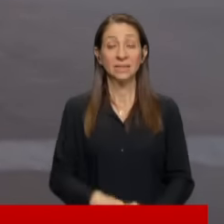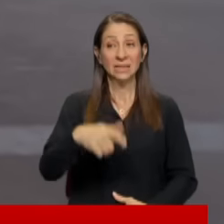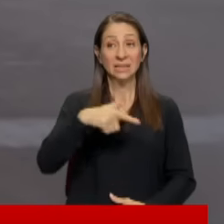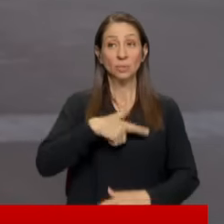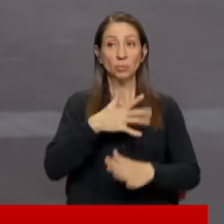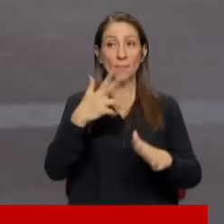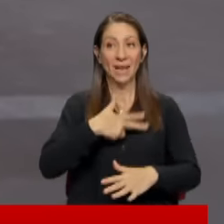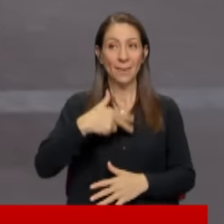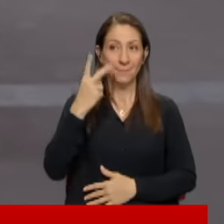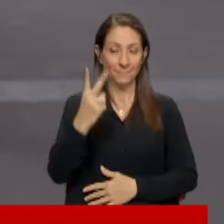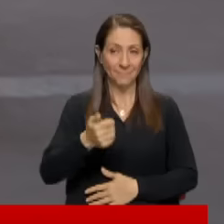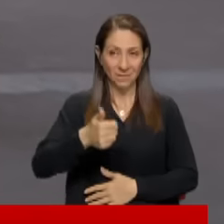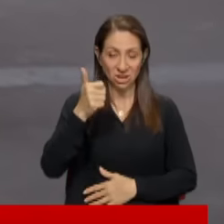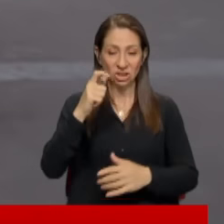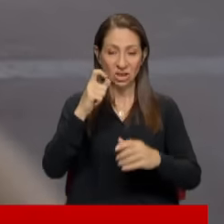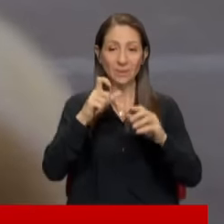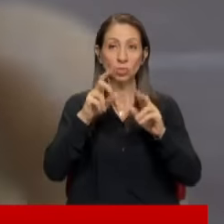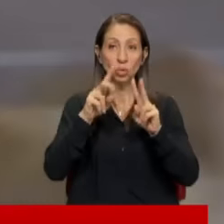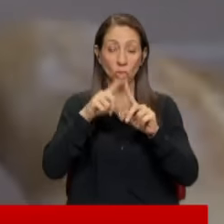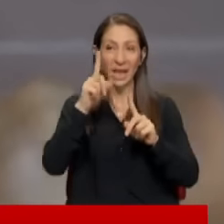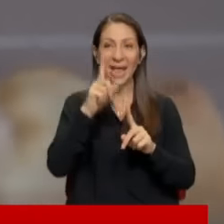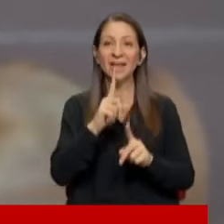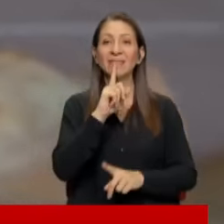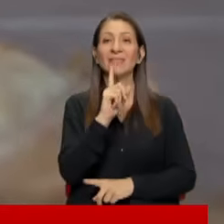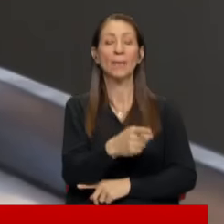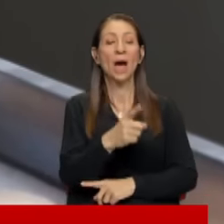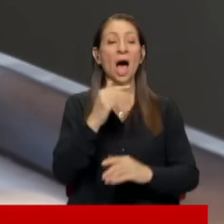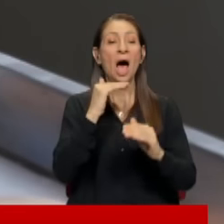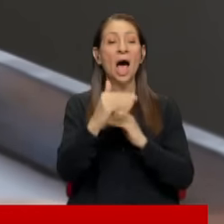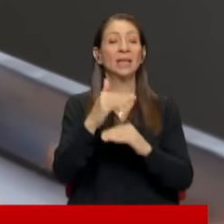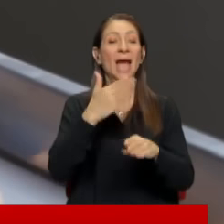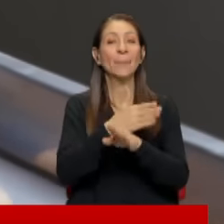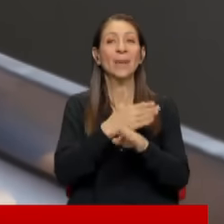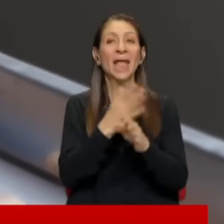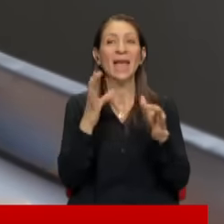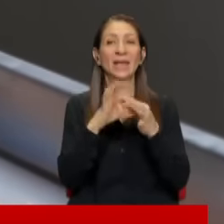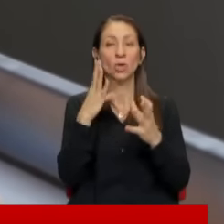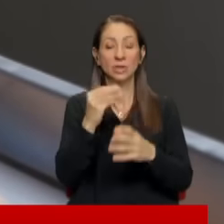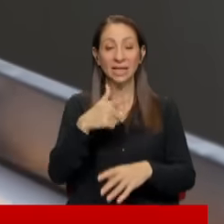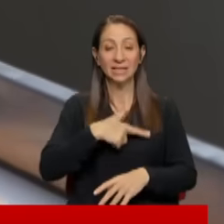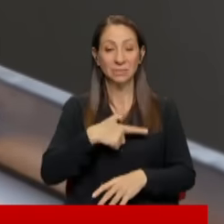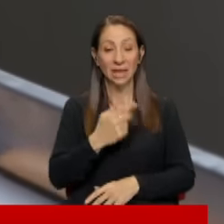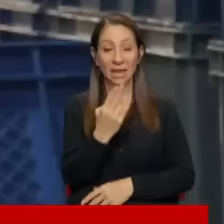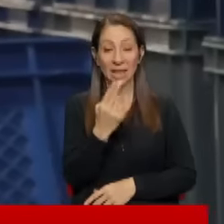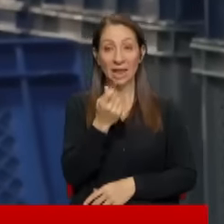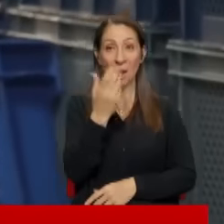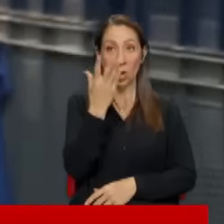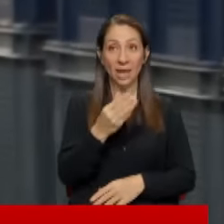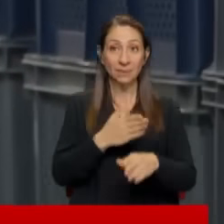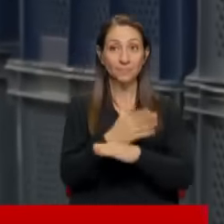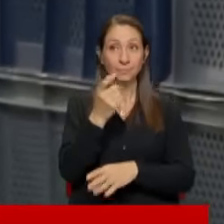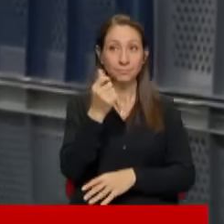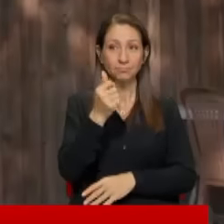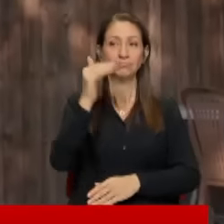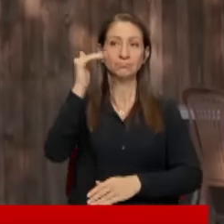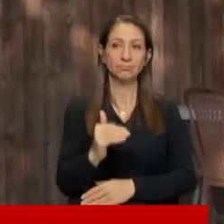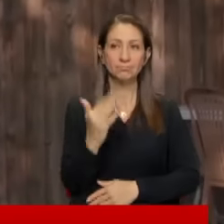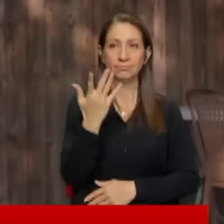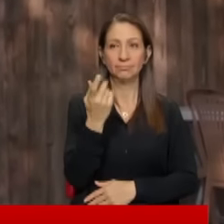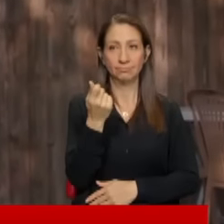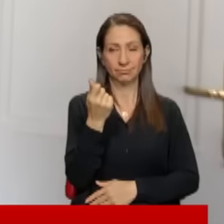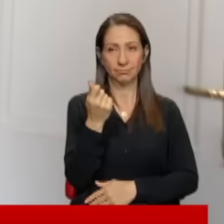İzmir Büyükşehir Belediye Başkanı Cemil Tugay'ın ilk talimatı halk ekmekle ilgili oldu. İzmir'de 7 liraya çıkan ekmeğin fiyatı 5